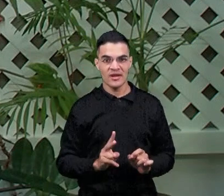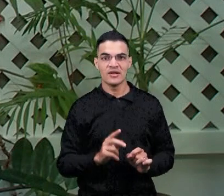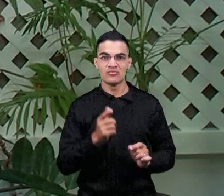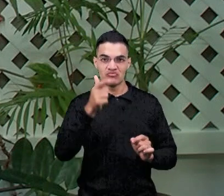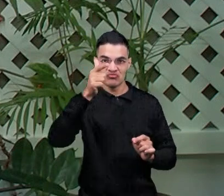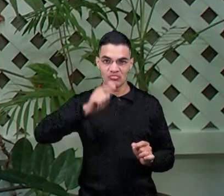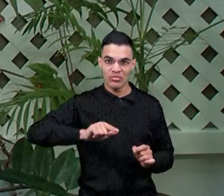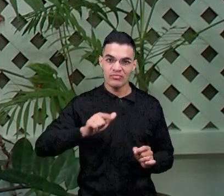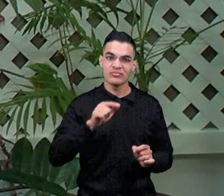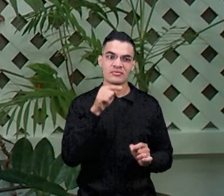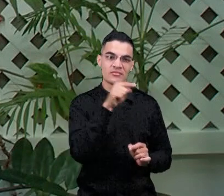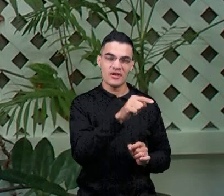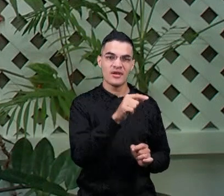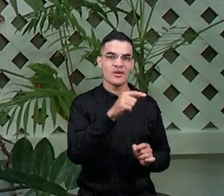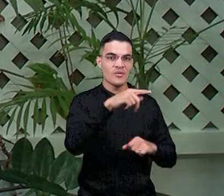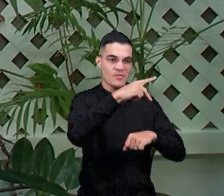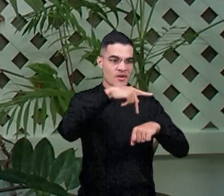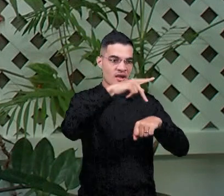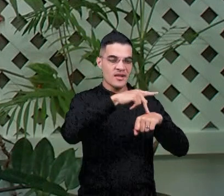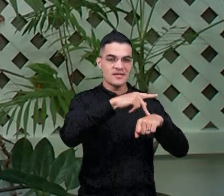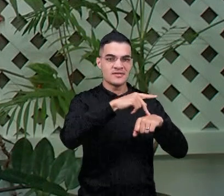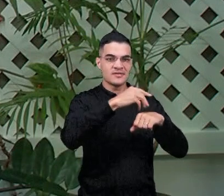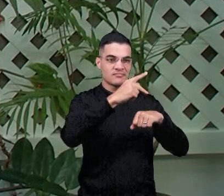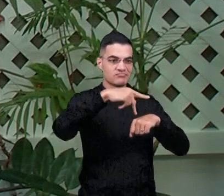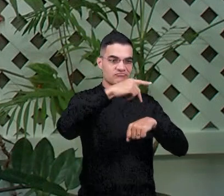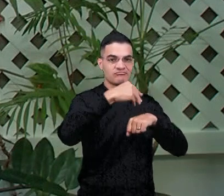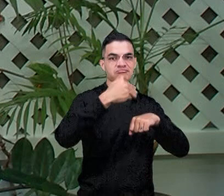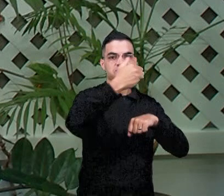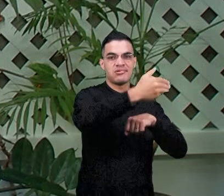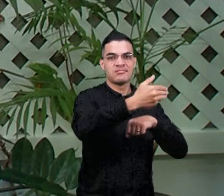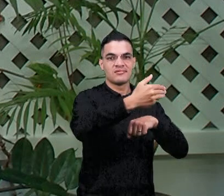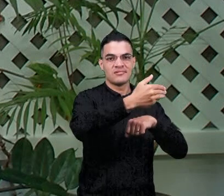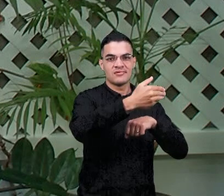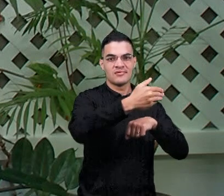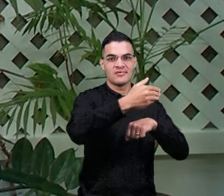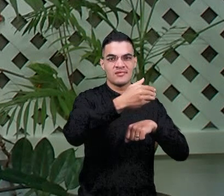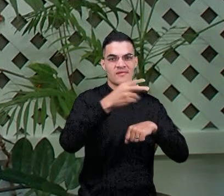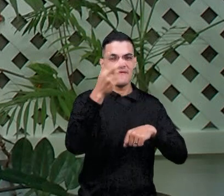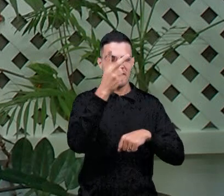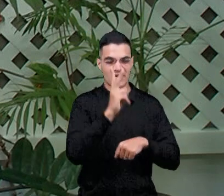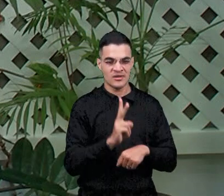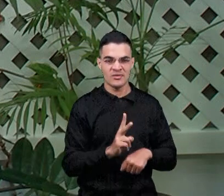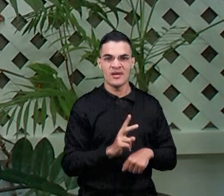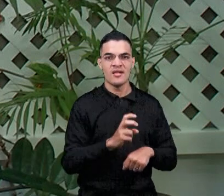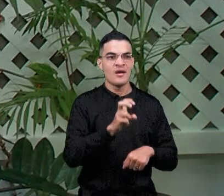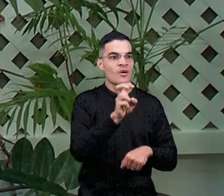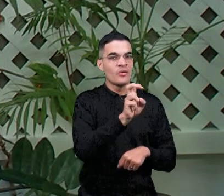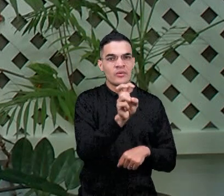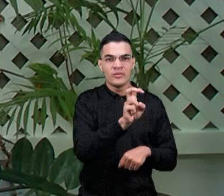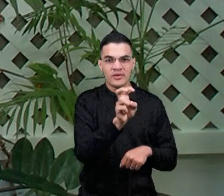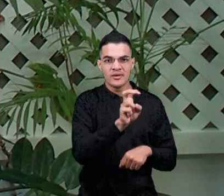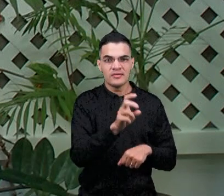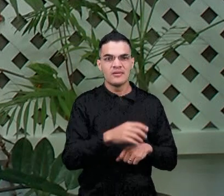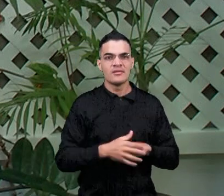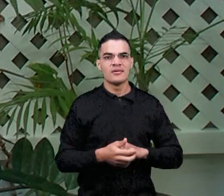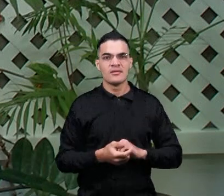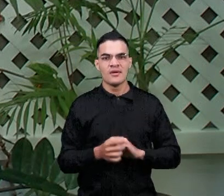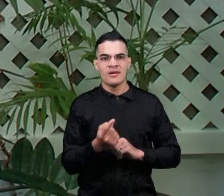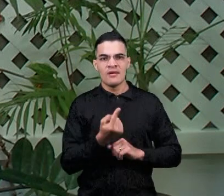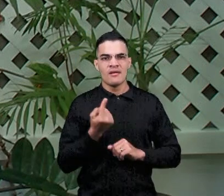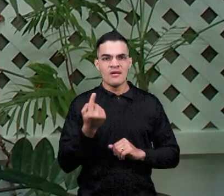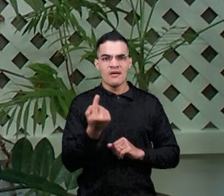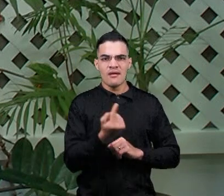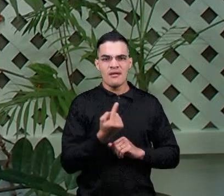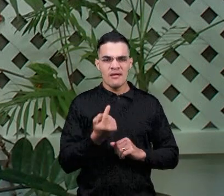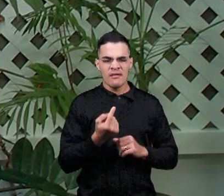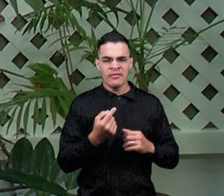est en Amérique du Sud, qui est à l'étranger, elle apparaît en 5e place. Et cela, pour nous, c'est